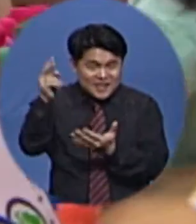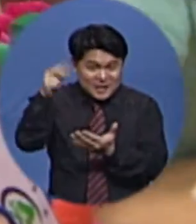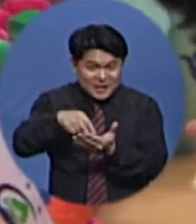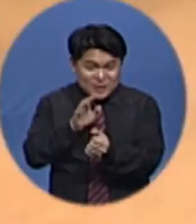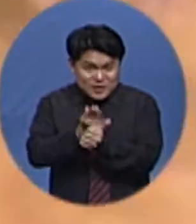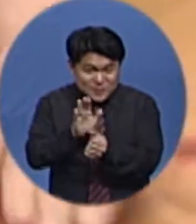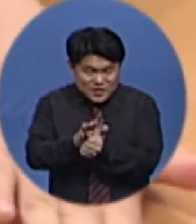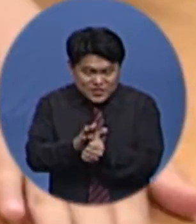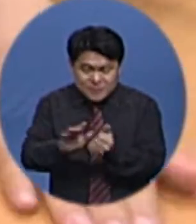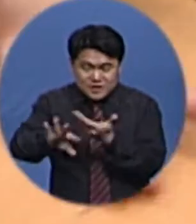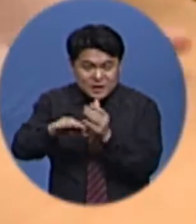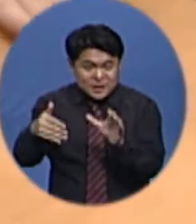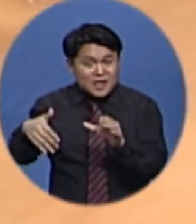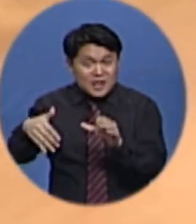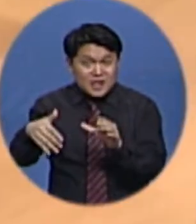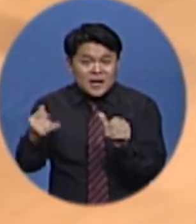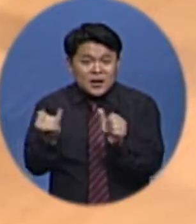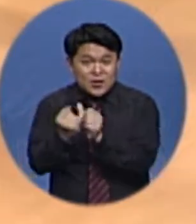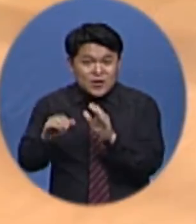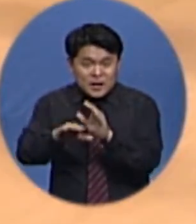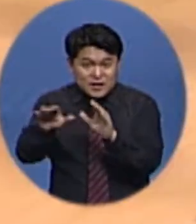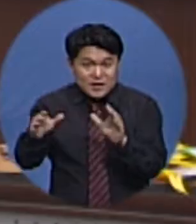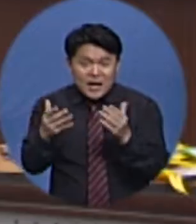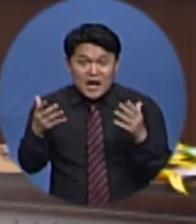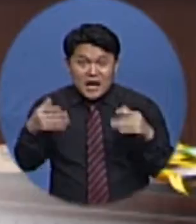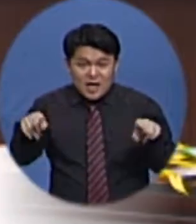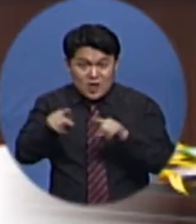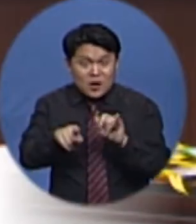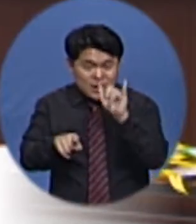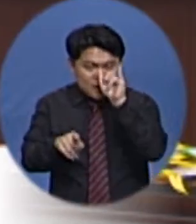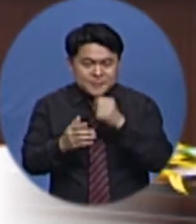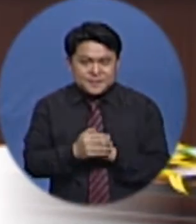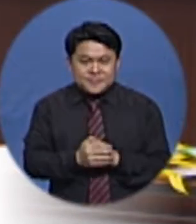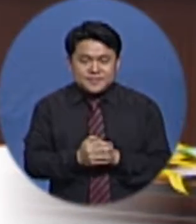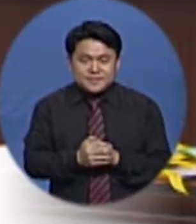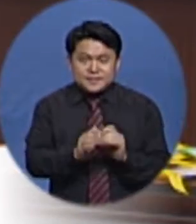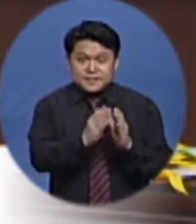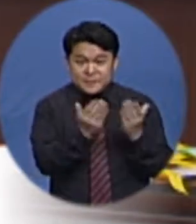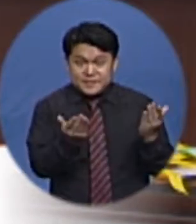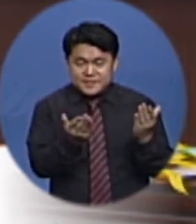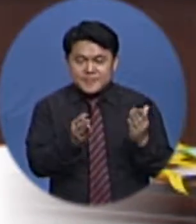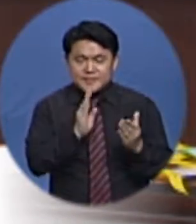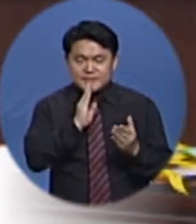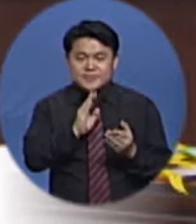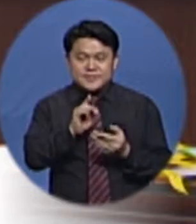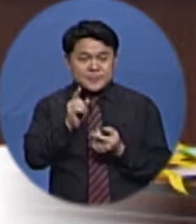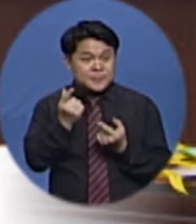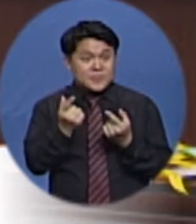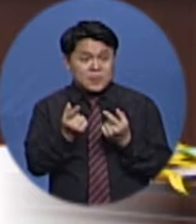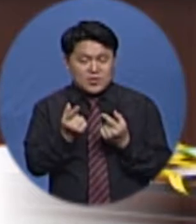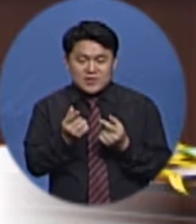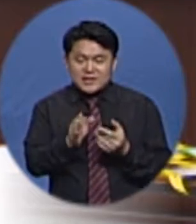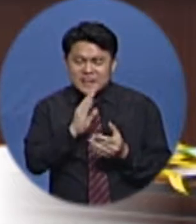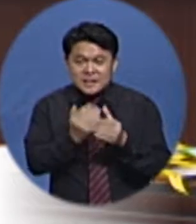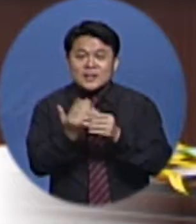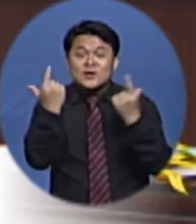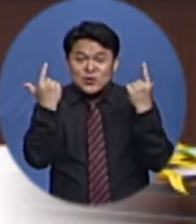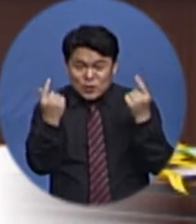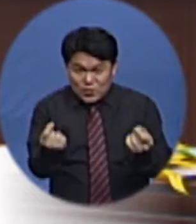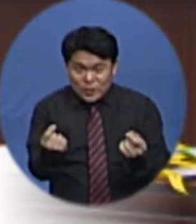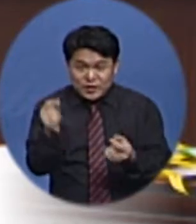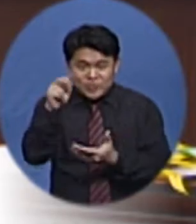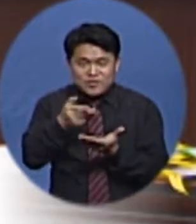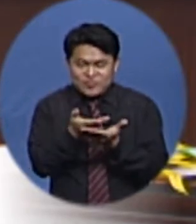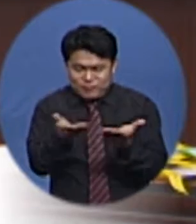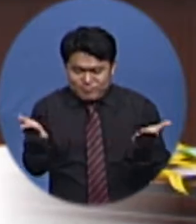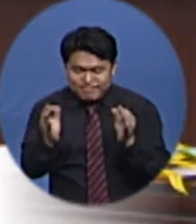가정의 아이들도 함께 섞여 있습니다. 아이들에게 책을 정말 이렇게 그 사실처럼 읽어주는 데